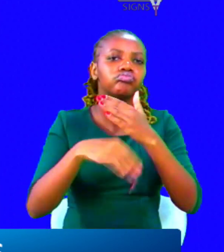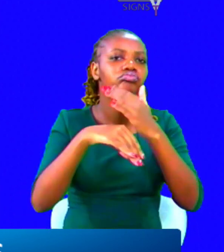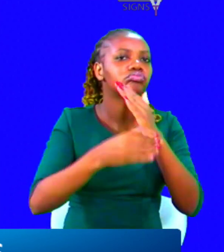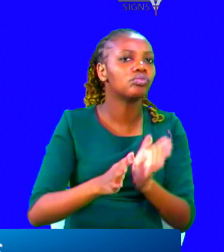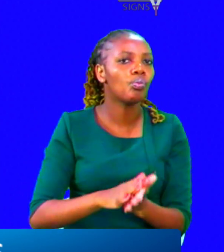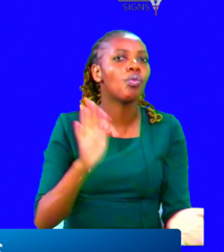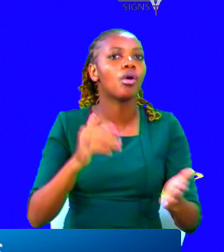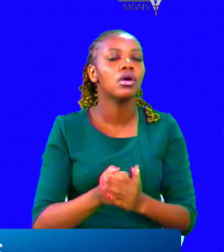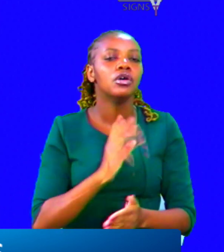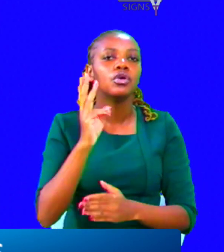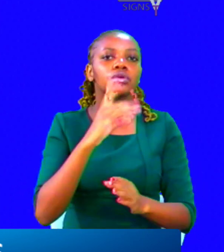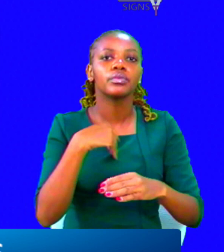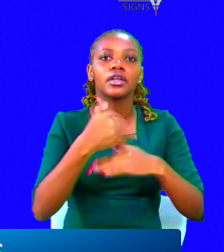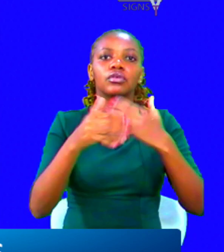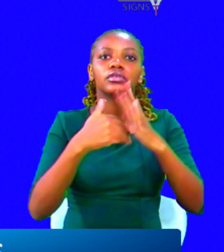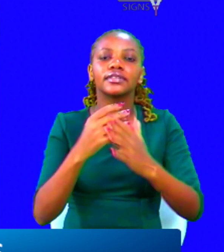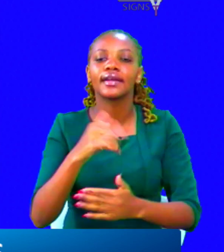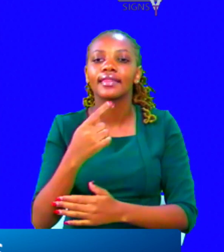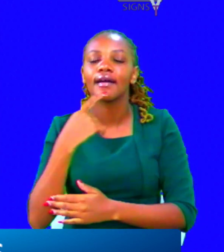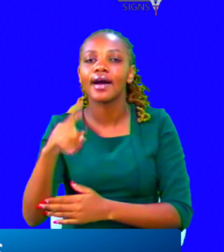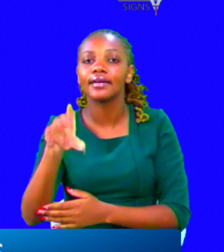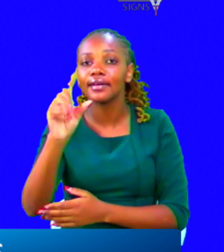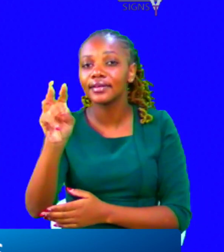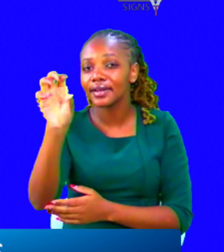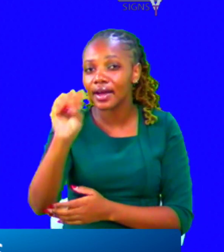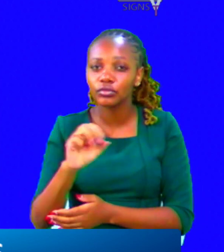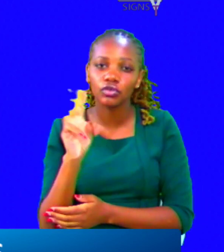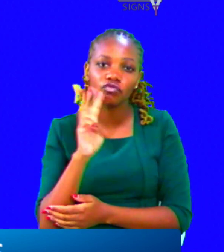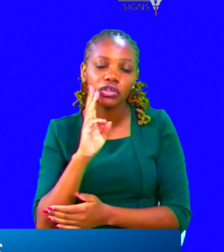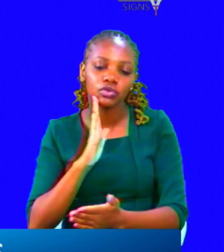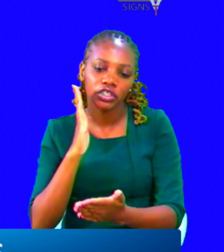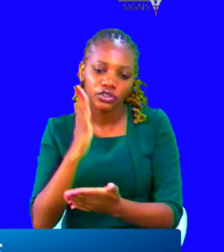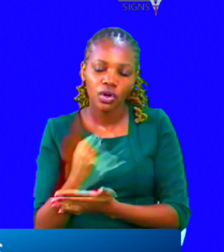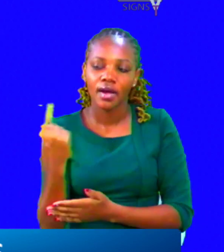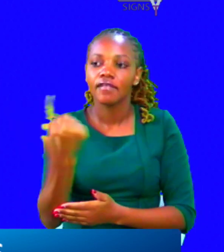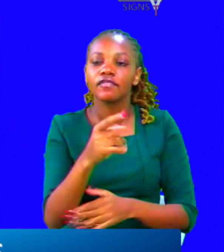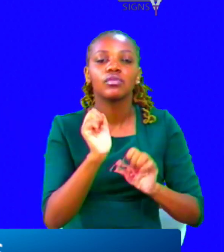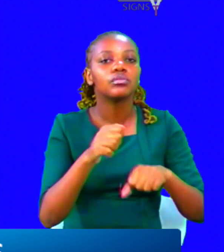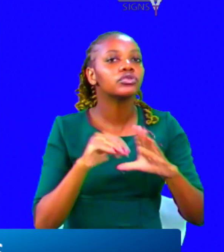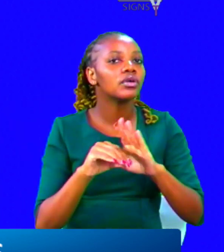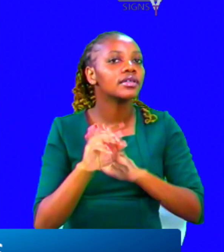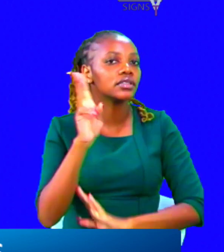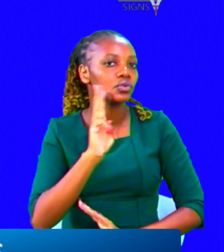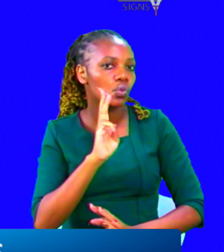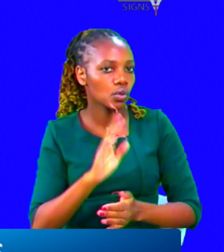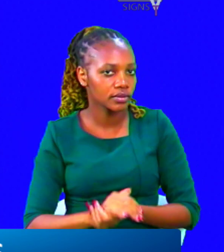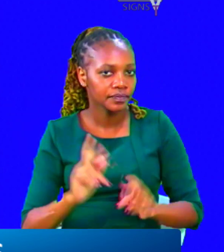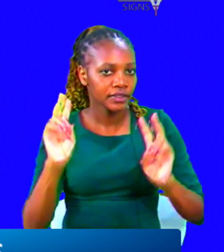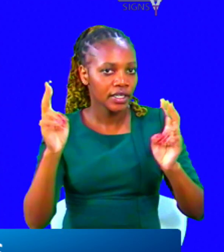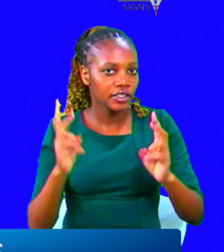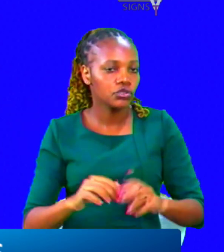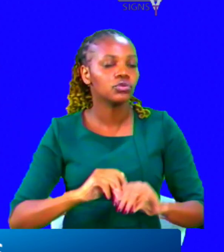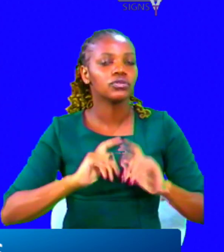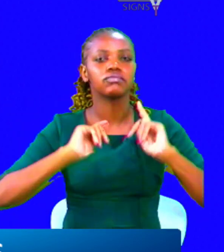Alice, tunajenga dams ingine 100 Kenya ya kusukuma maji kila sehemu ya Kenya. Mambo